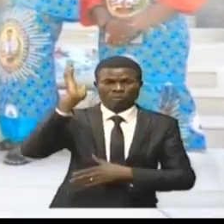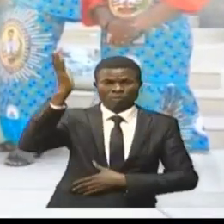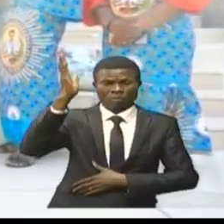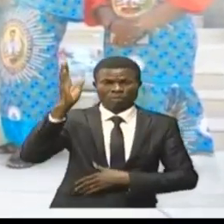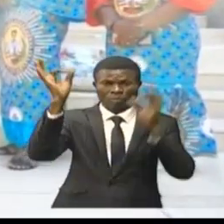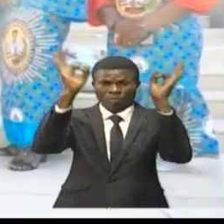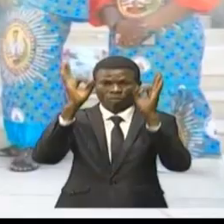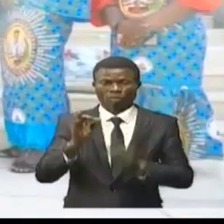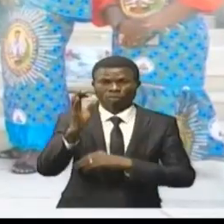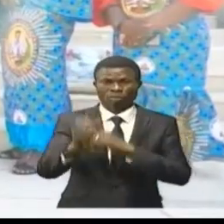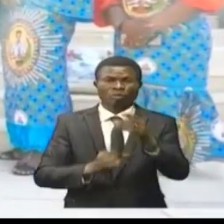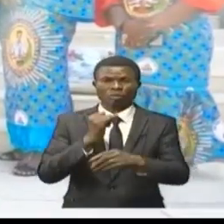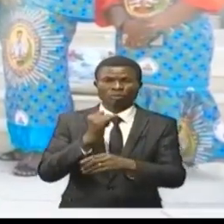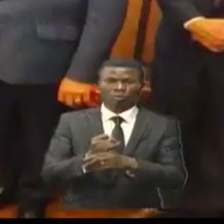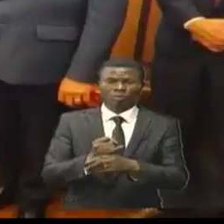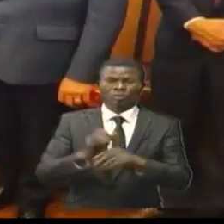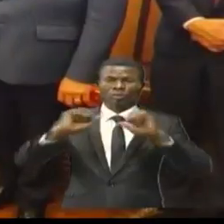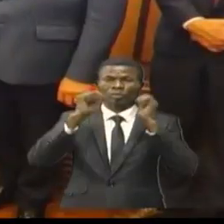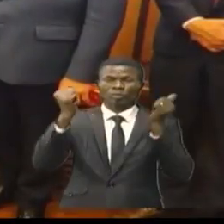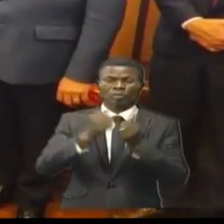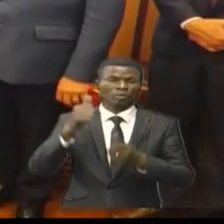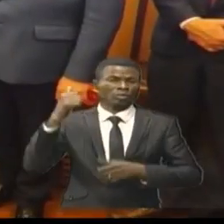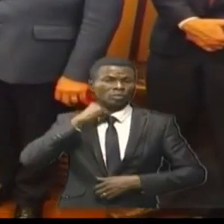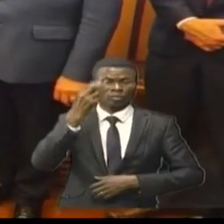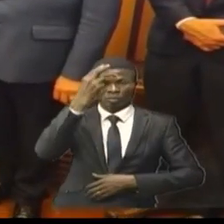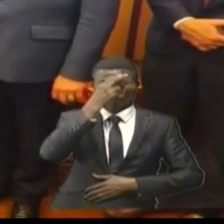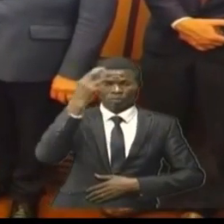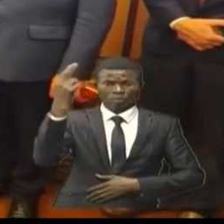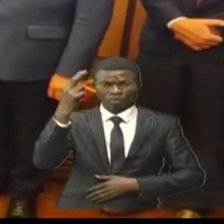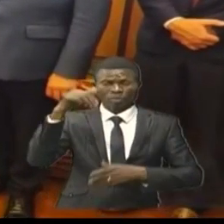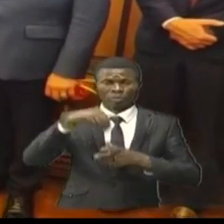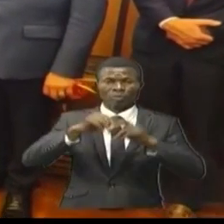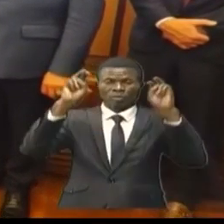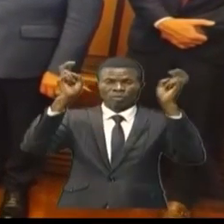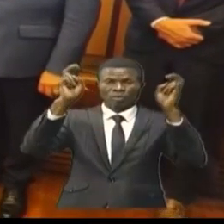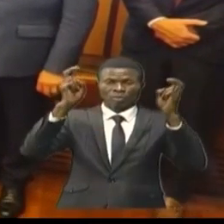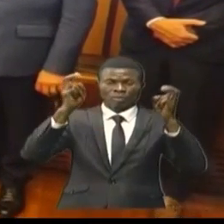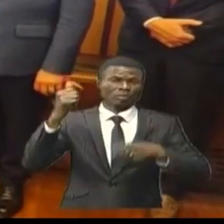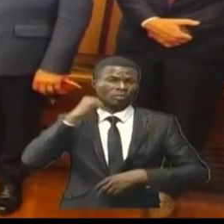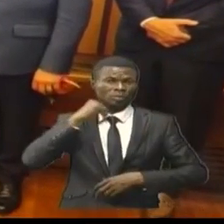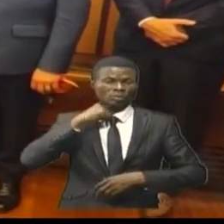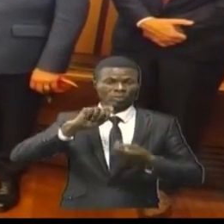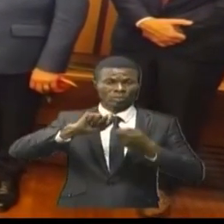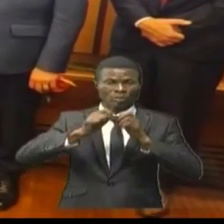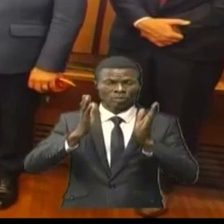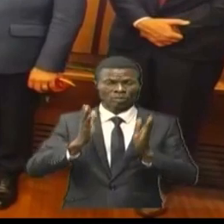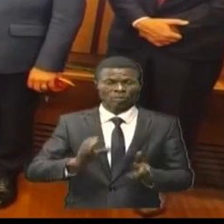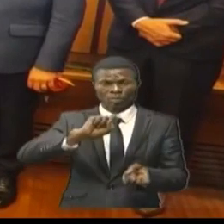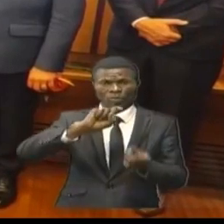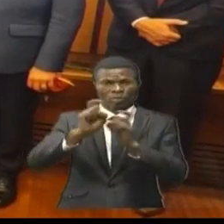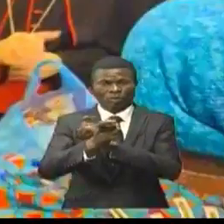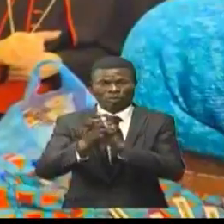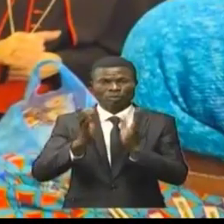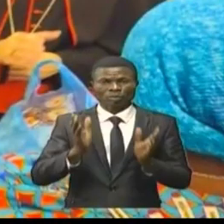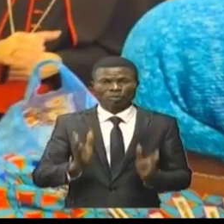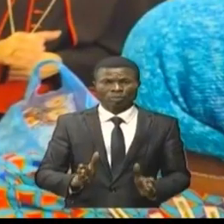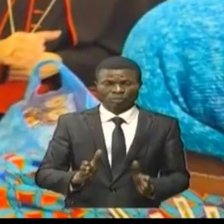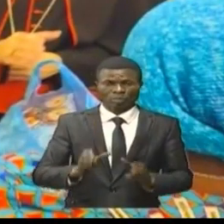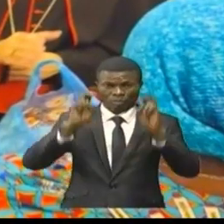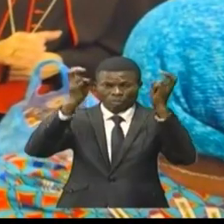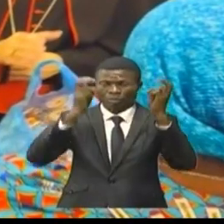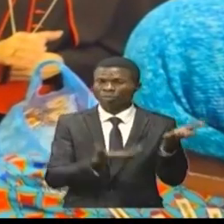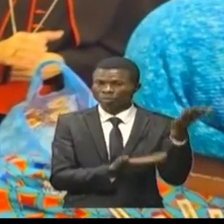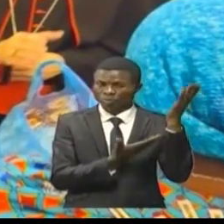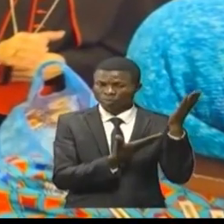Fédération internationale des associations des médecins catholiques autour du thème « Médecine réparatrice ou transformatrice », un thème